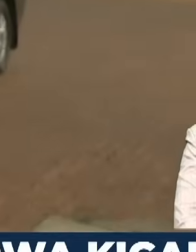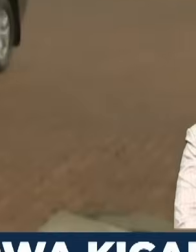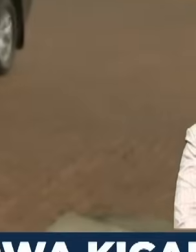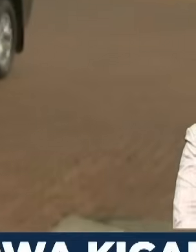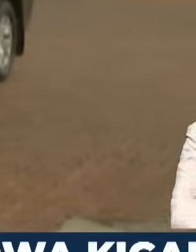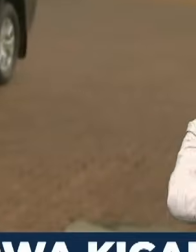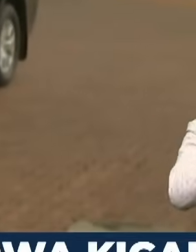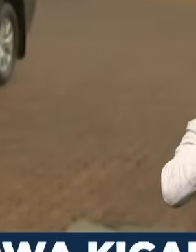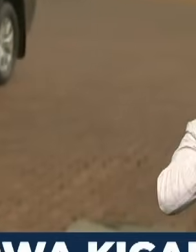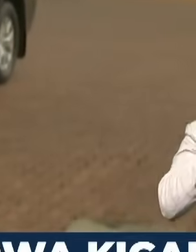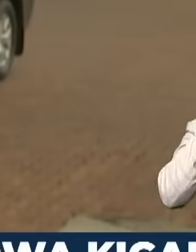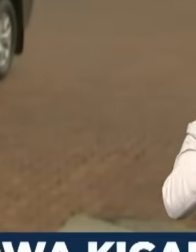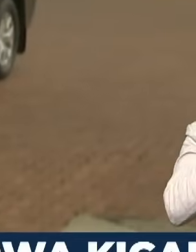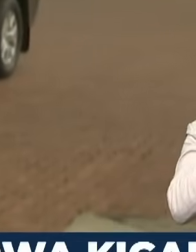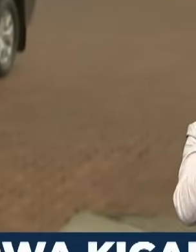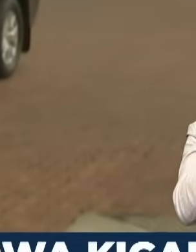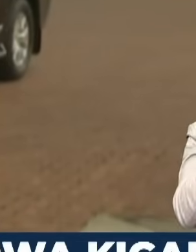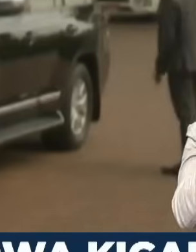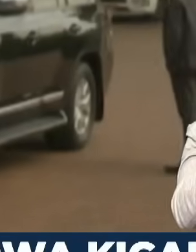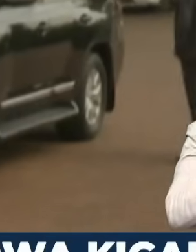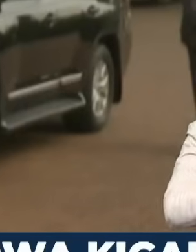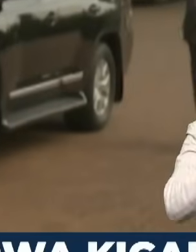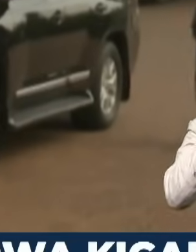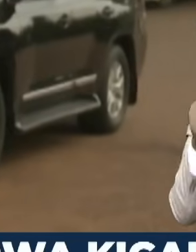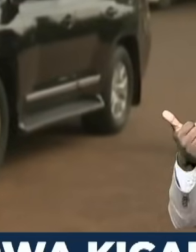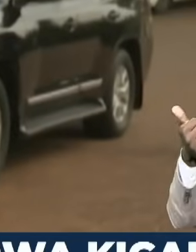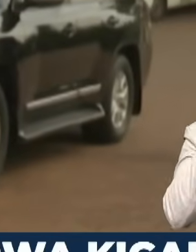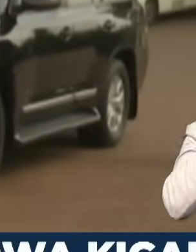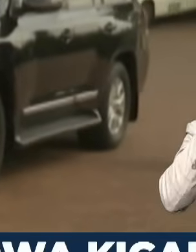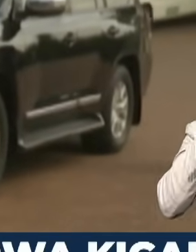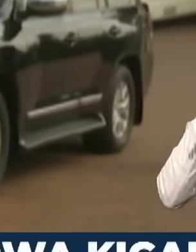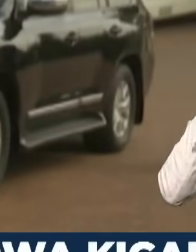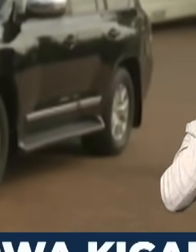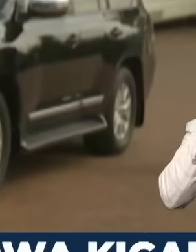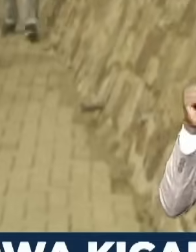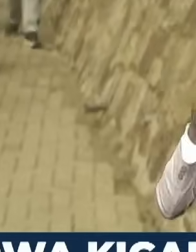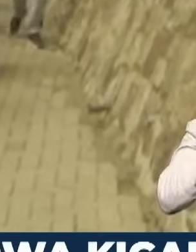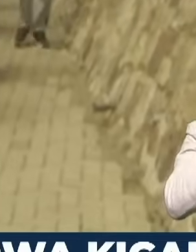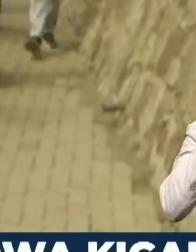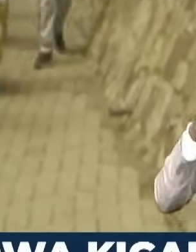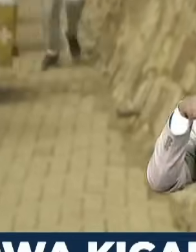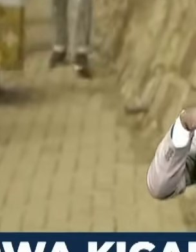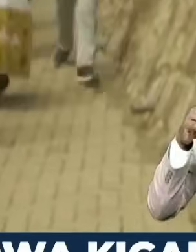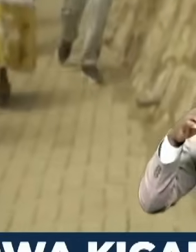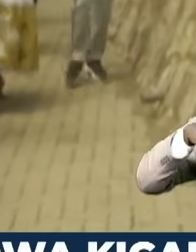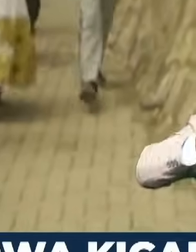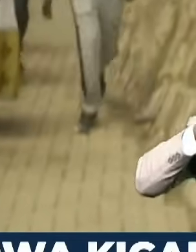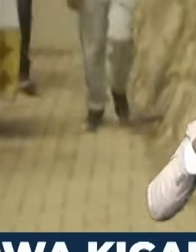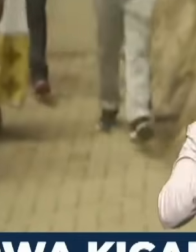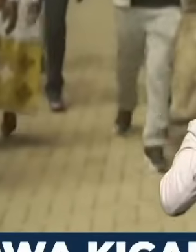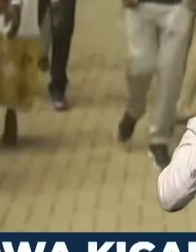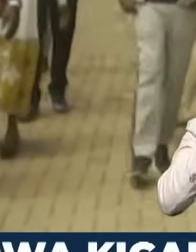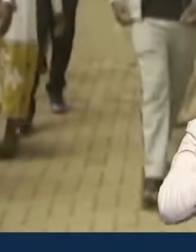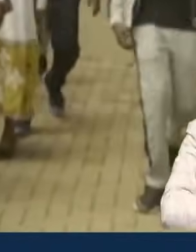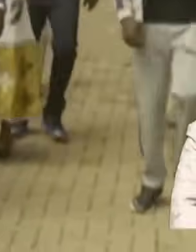Iki gikorwa cyitabiriwe n'abagera ku 100 bari bahagarariye abandi batabonetse kubera indi mirimo y'inteko bari bitabiriye. Jean Paul